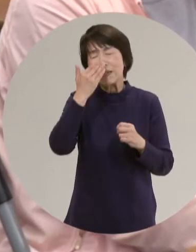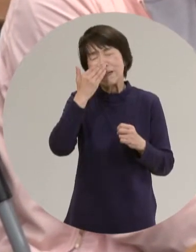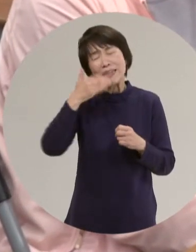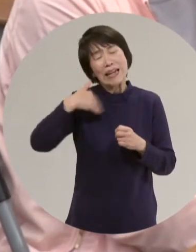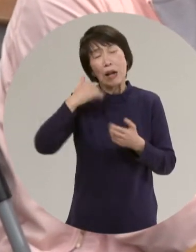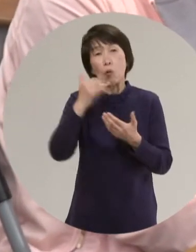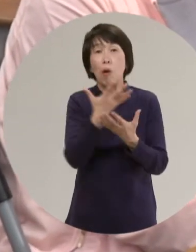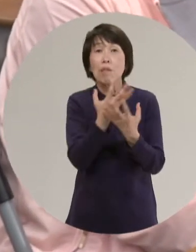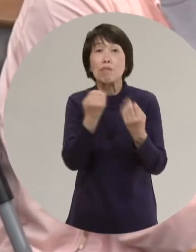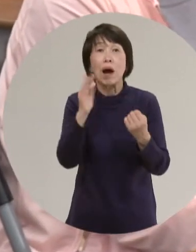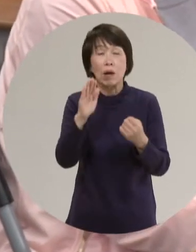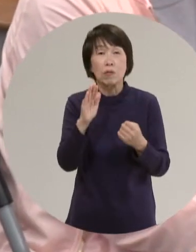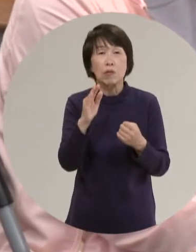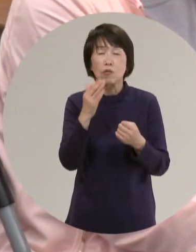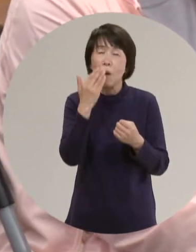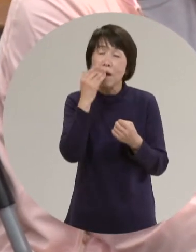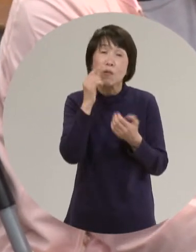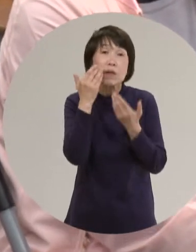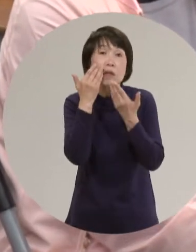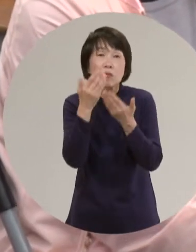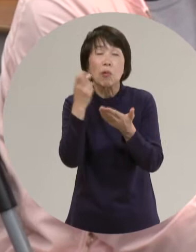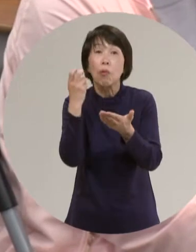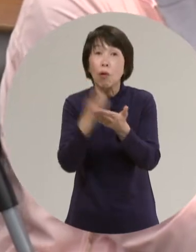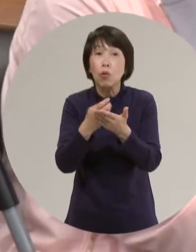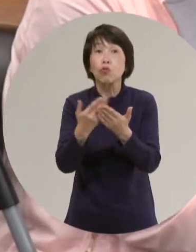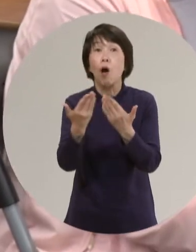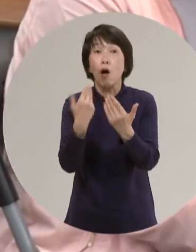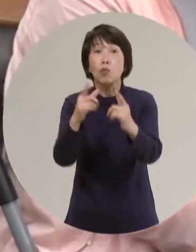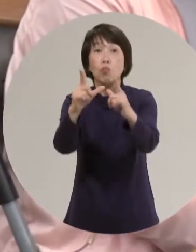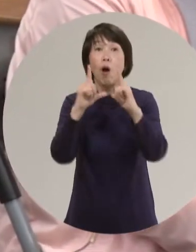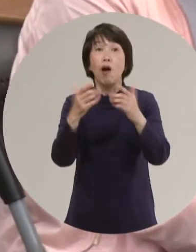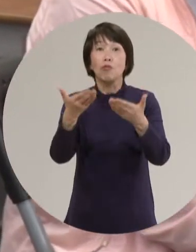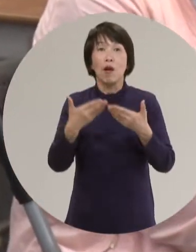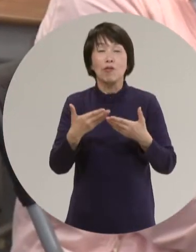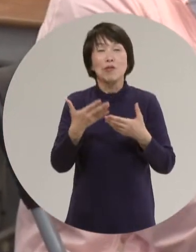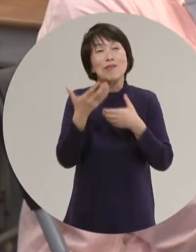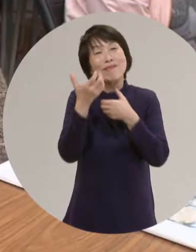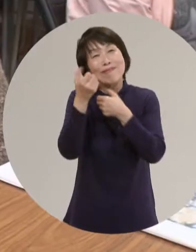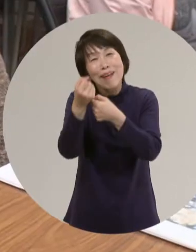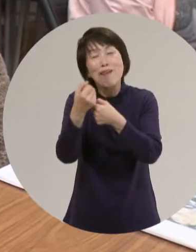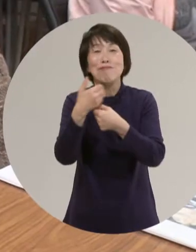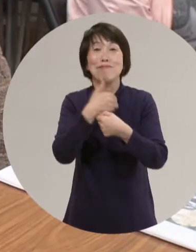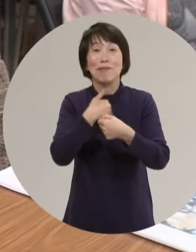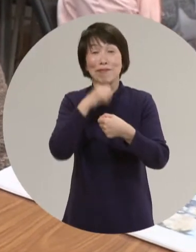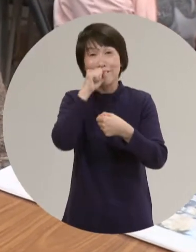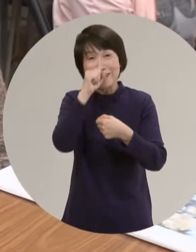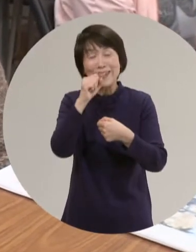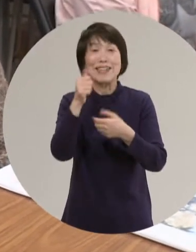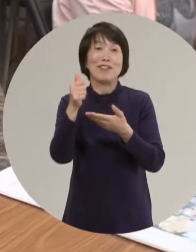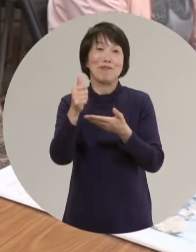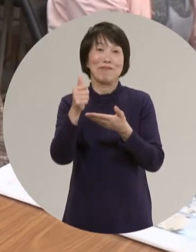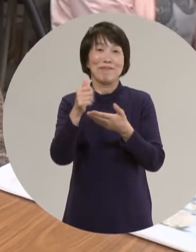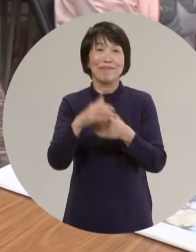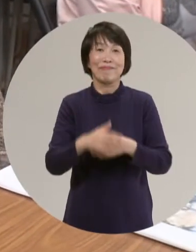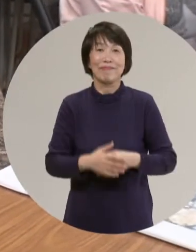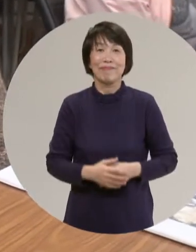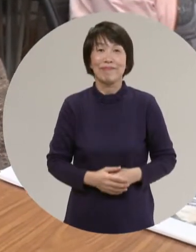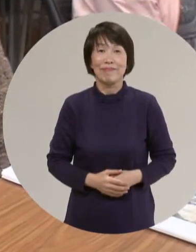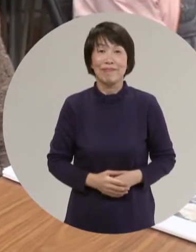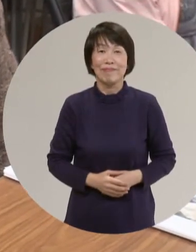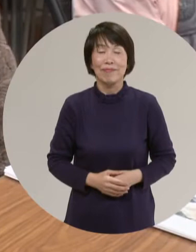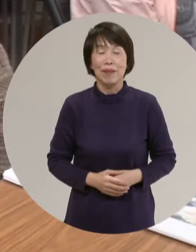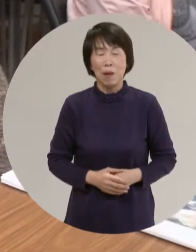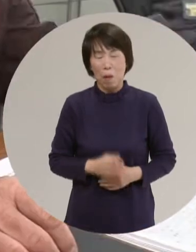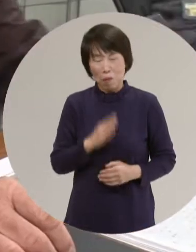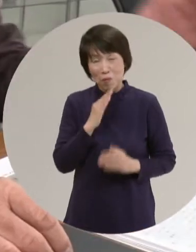知らないことも多いんで、うん、あれはどうだったかなって尋ねると必ず答えてくれます。頼りにしています。 頼りにして